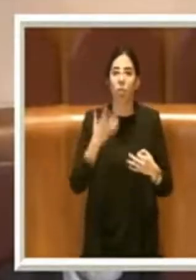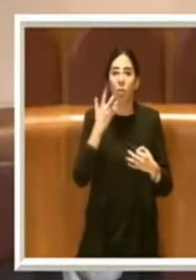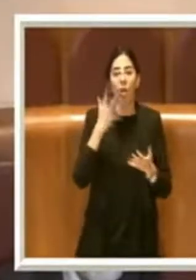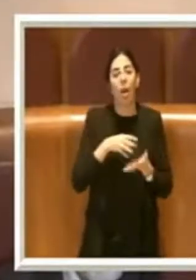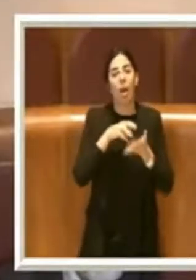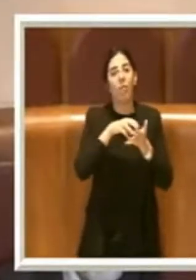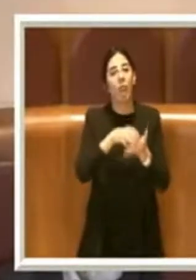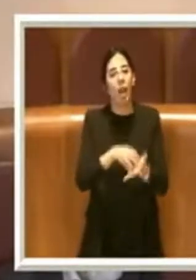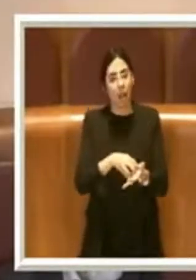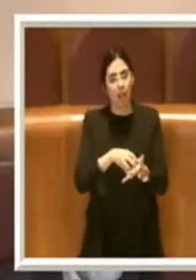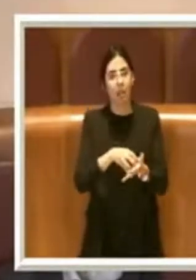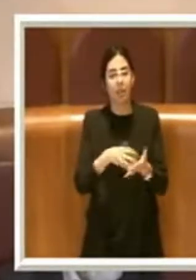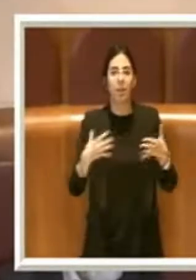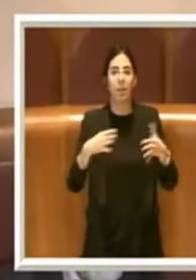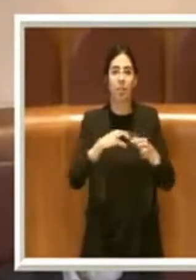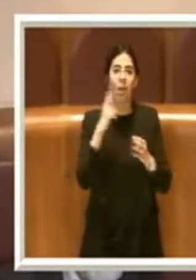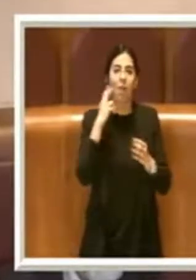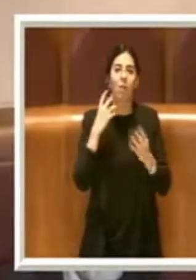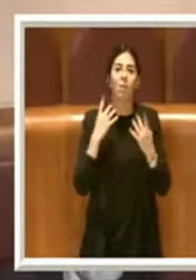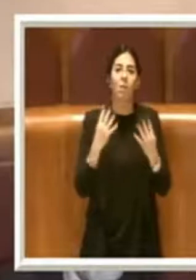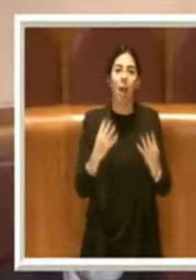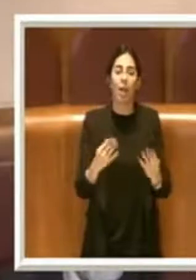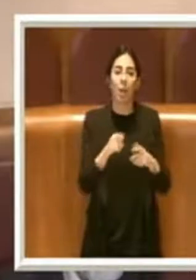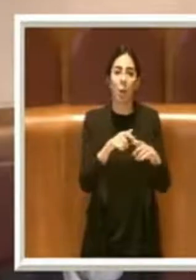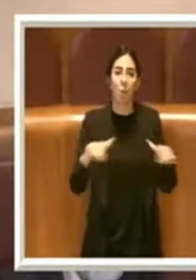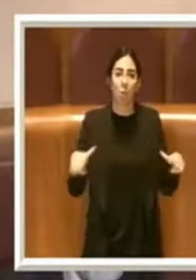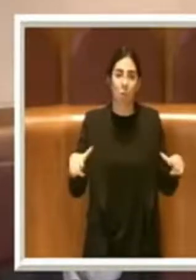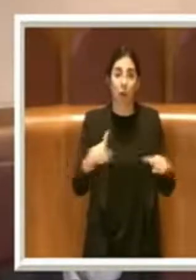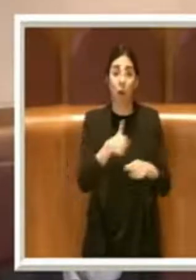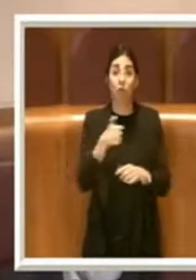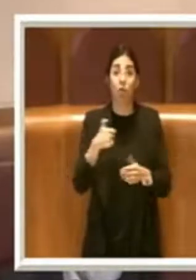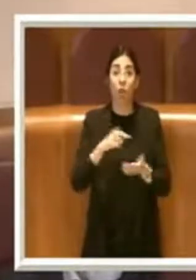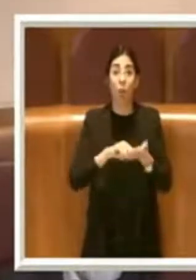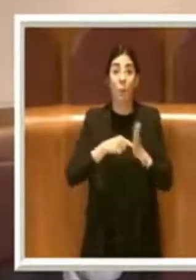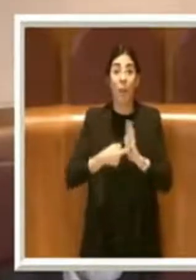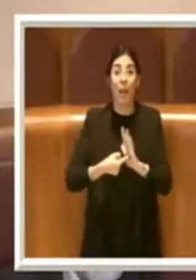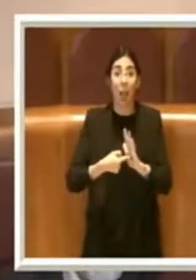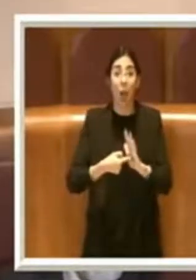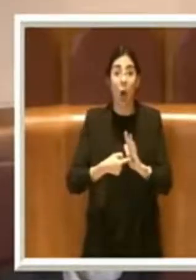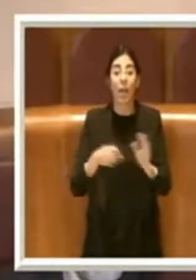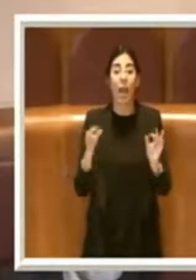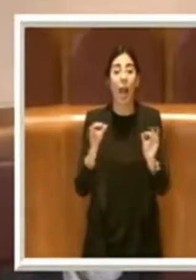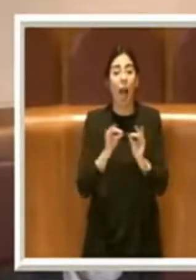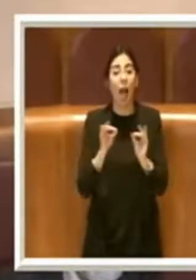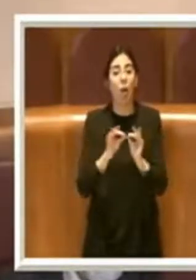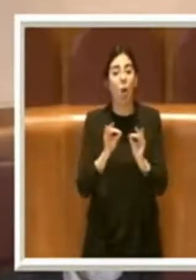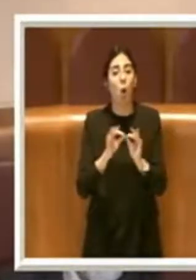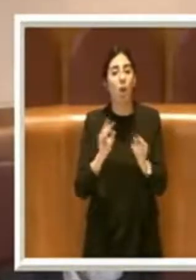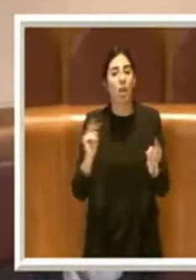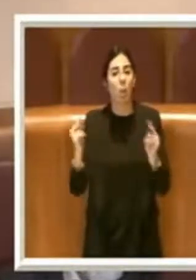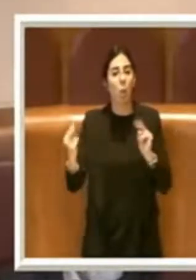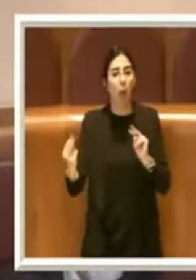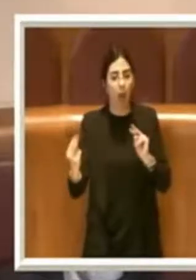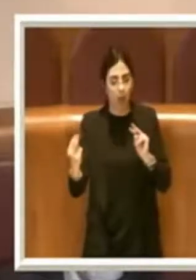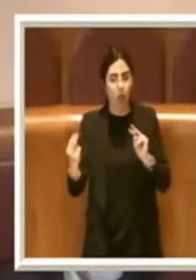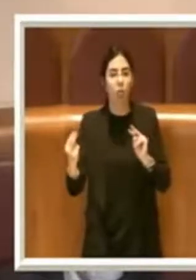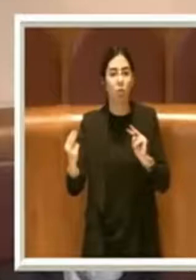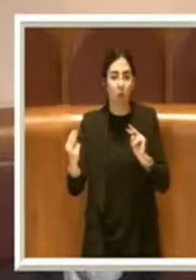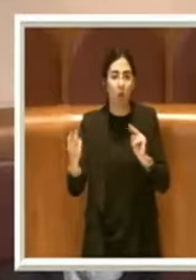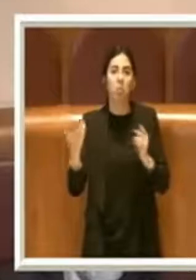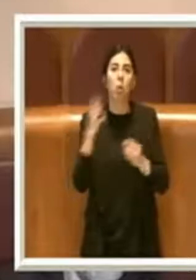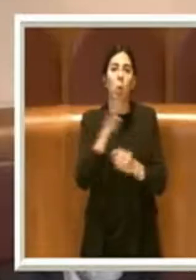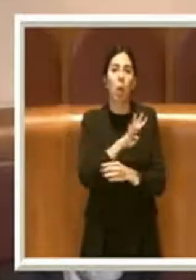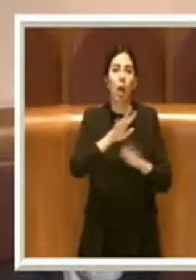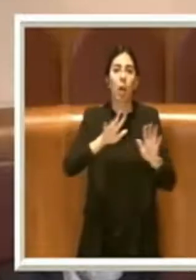urbano, investendo 100 milioni sugli accordi quadro, come sapete bene, 48 milioni sul verde orizzontale